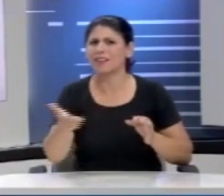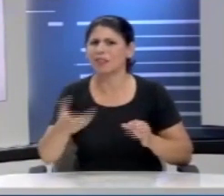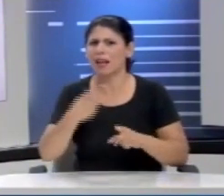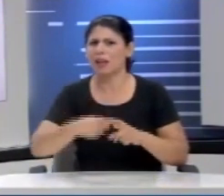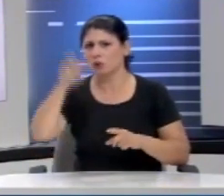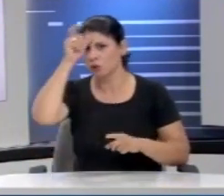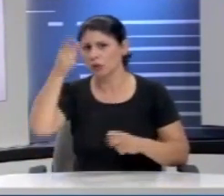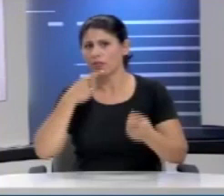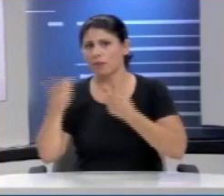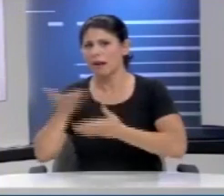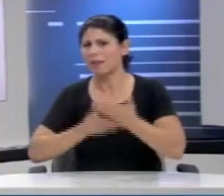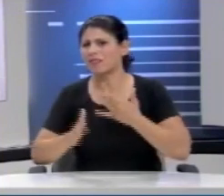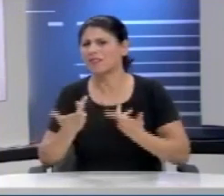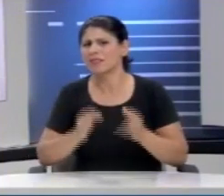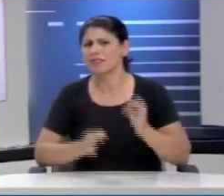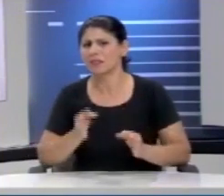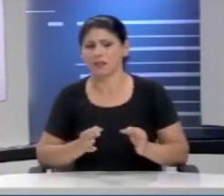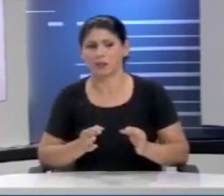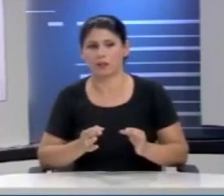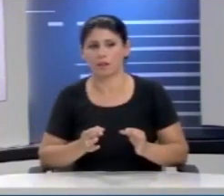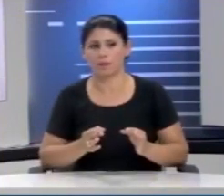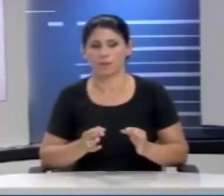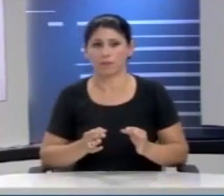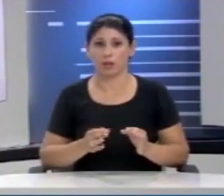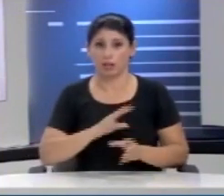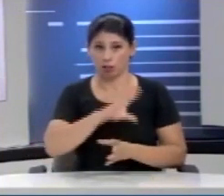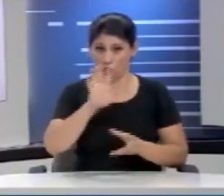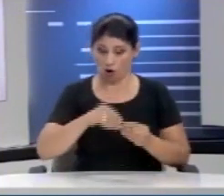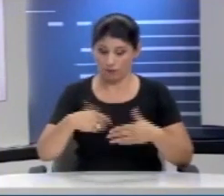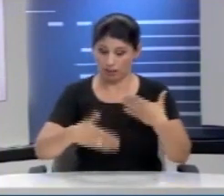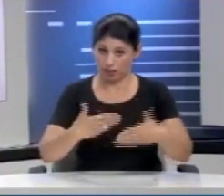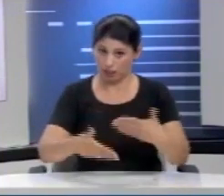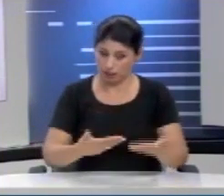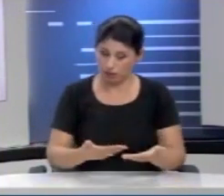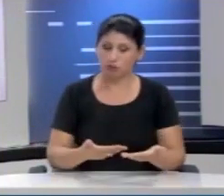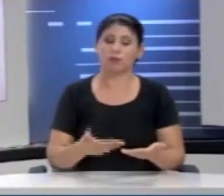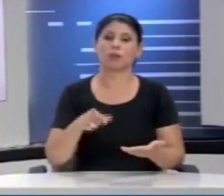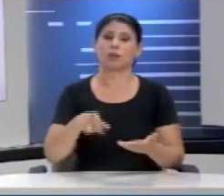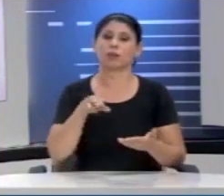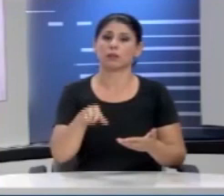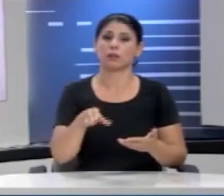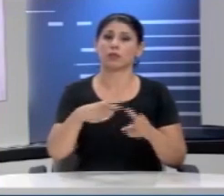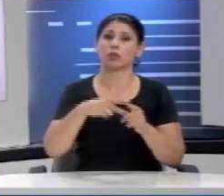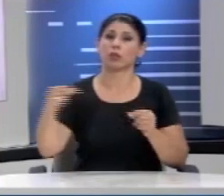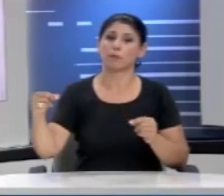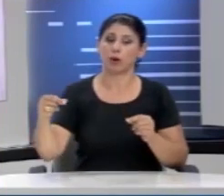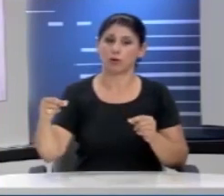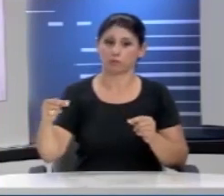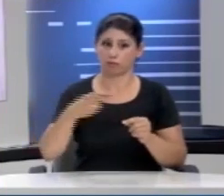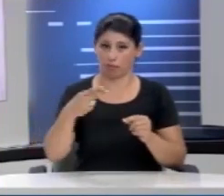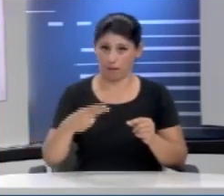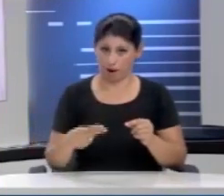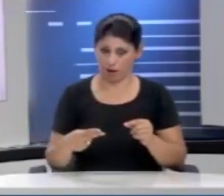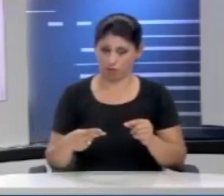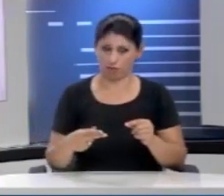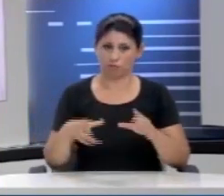τις ελληνοτουρκικές διαπραγματεύσεις. Μέρος των παραπάνω εξελίξεων είναι και αυτές που αφορούν την Κύπρο, το Κυπριακό.